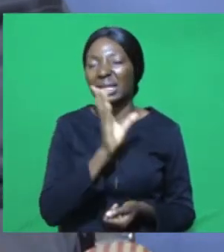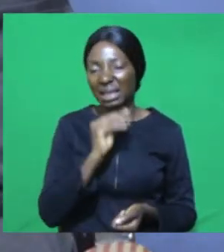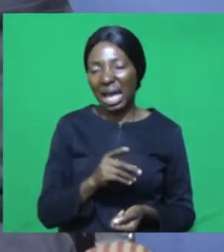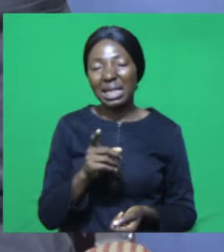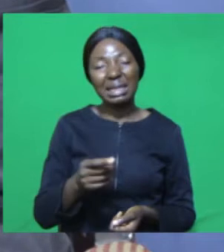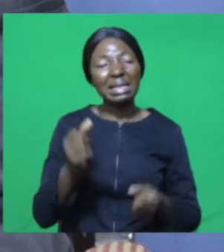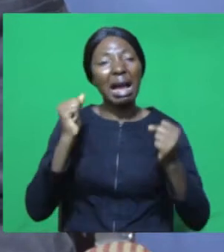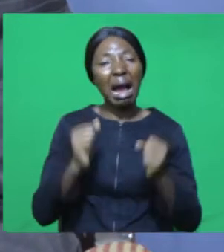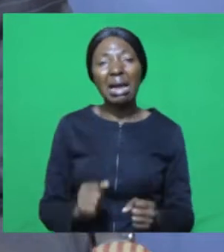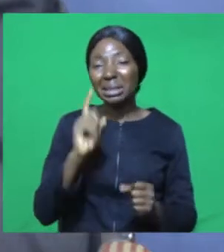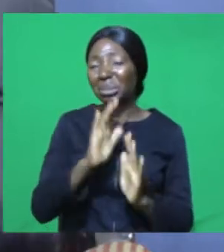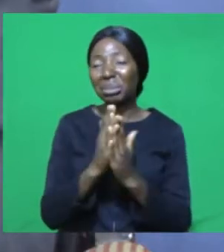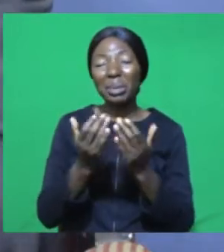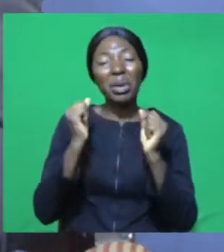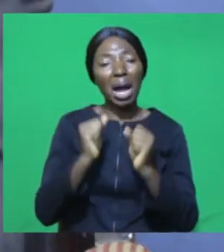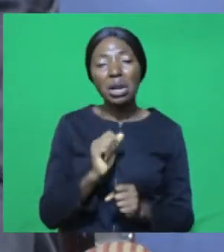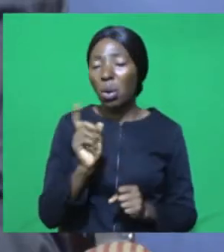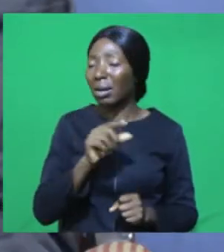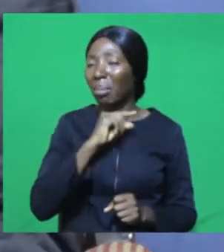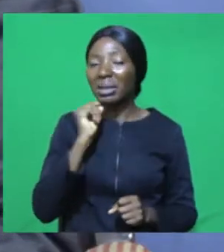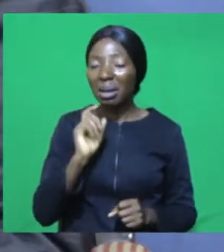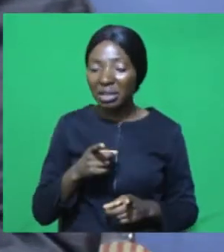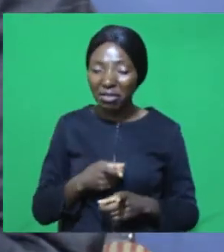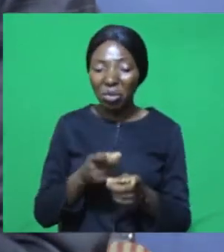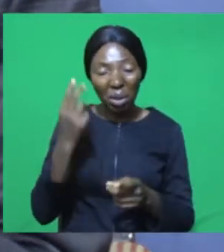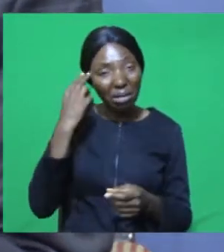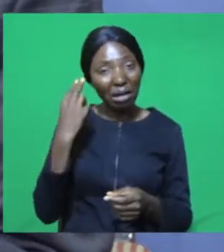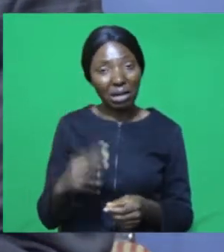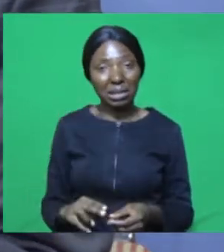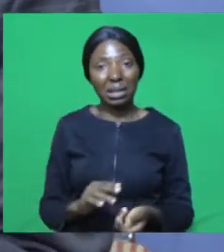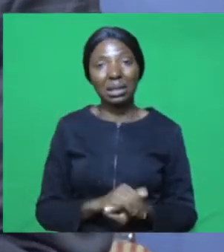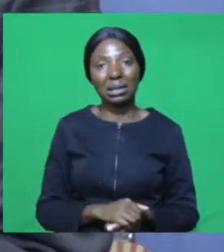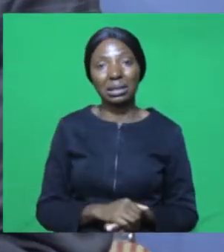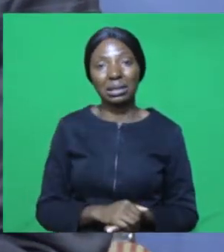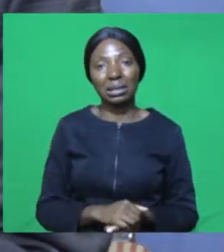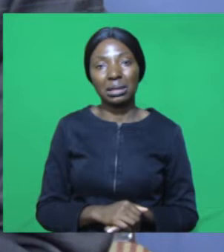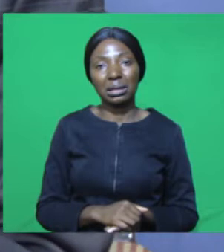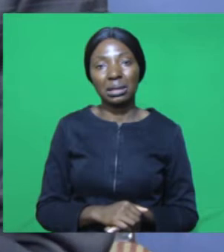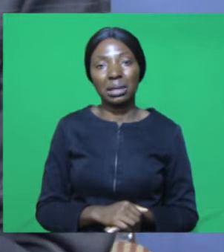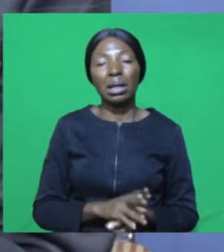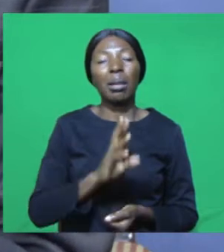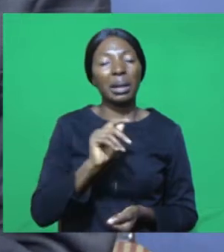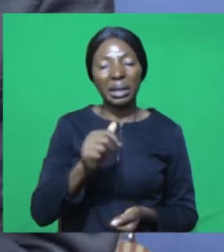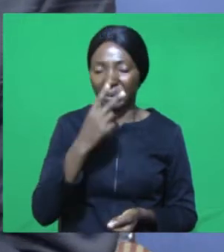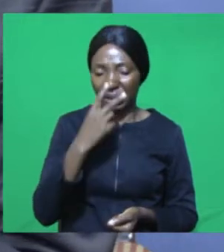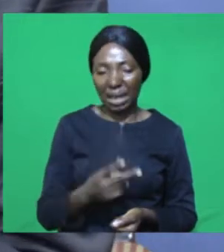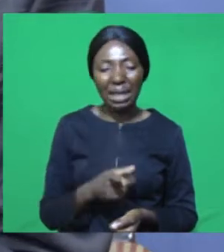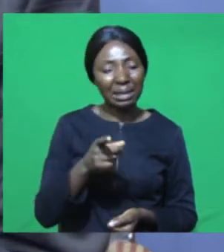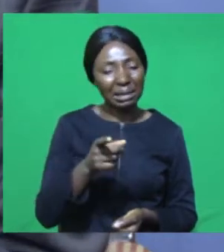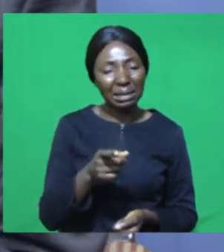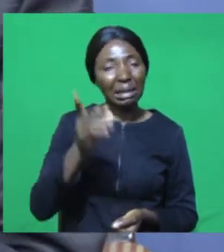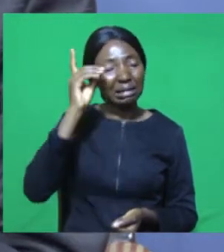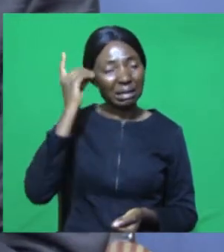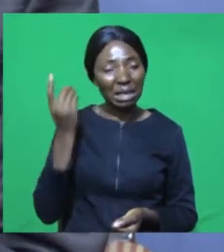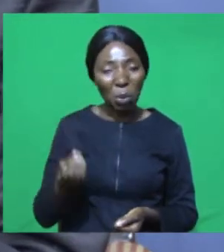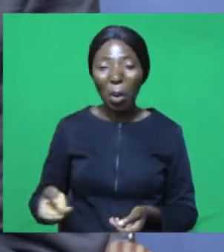muruzopadumpa kutaura kufunga kuti inyaya dzinozonyatsoda kutedzwa nevafundisi chete kana kuti vanhu vasina mazita makuru panditoshandiswa kuti ari munhu mukuru